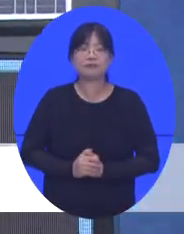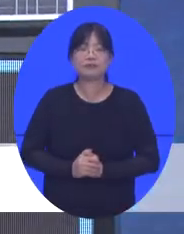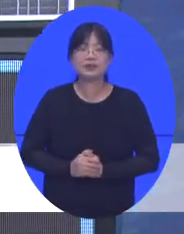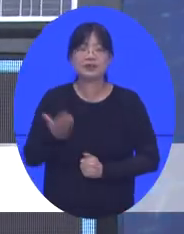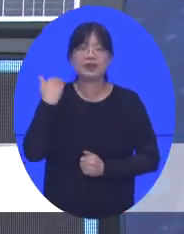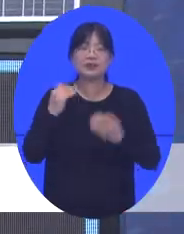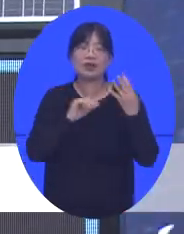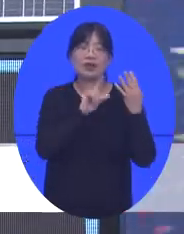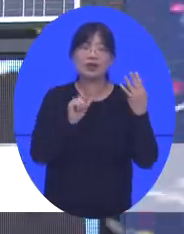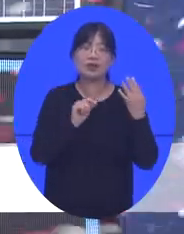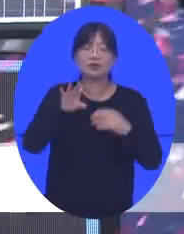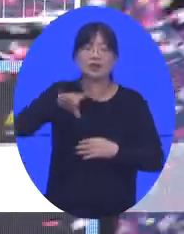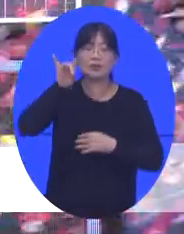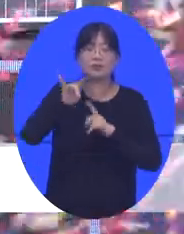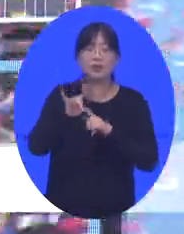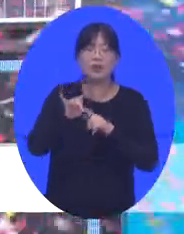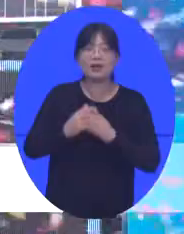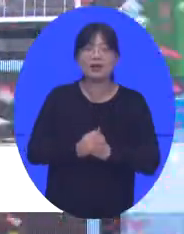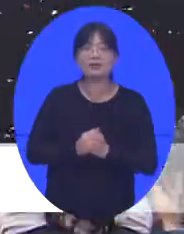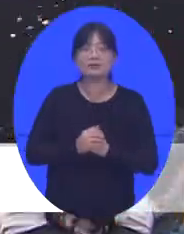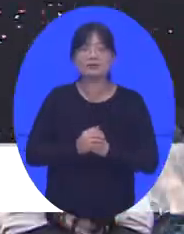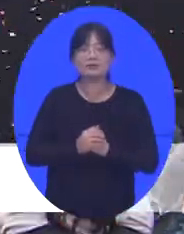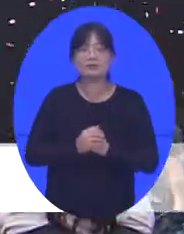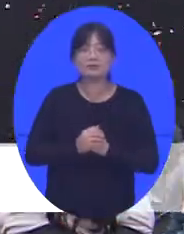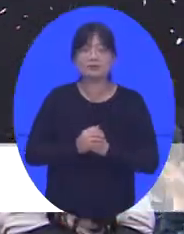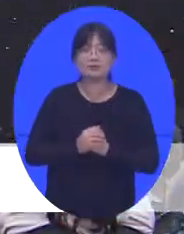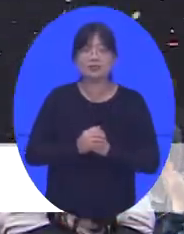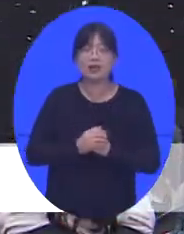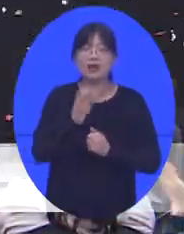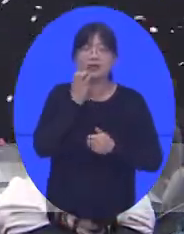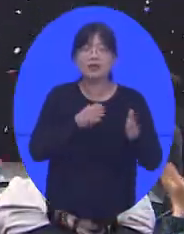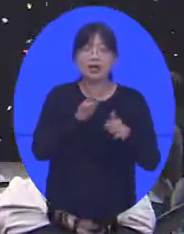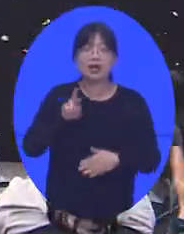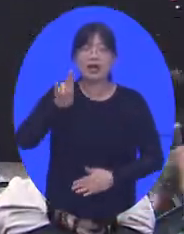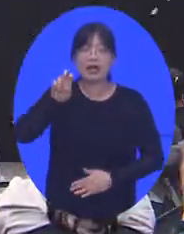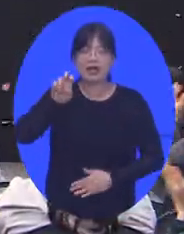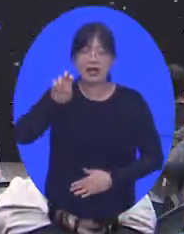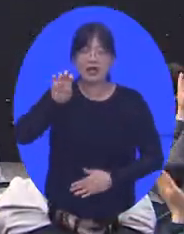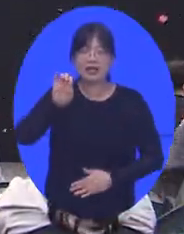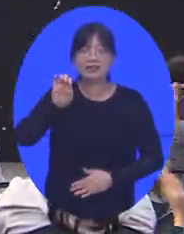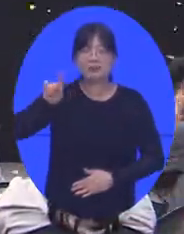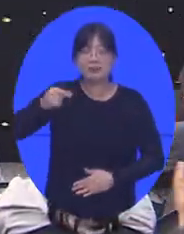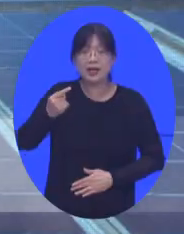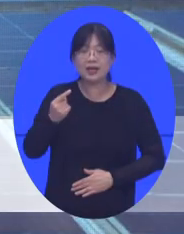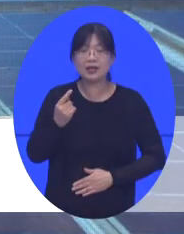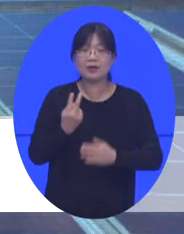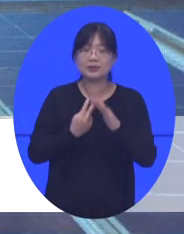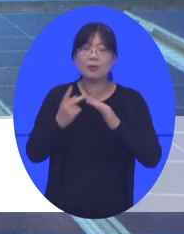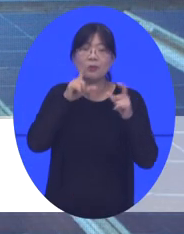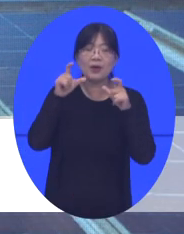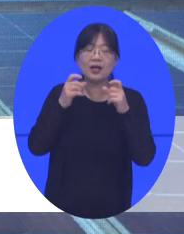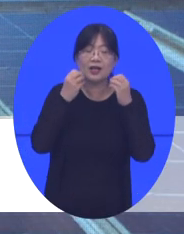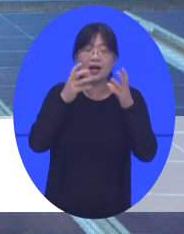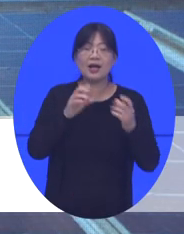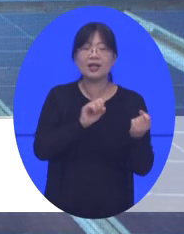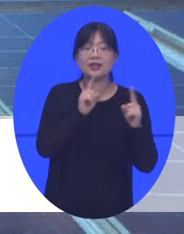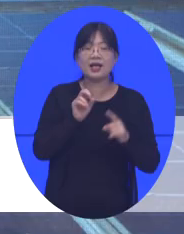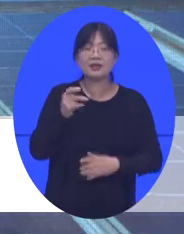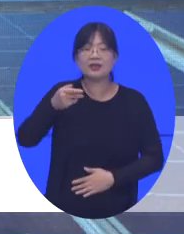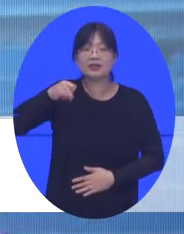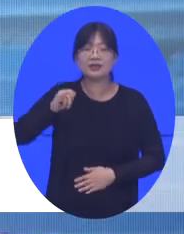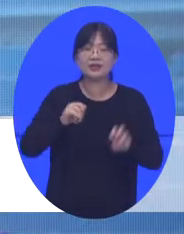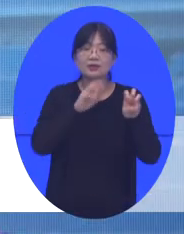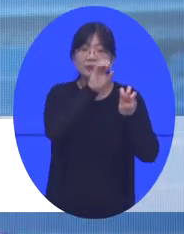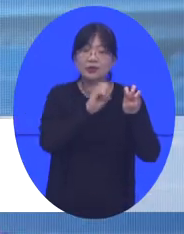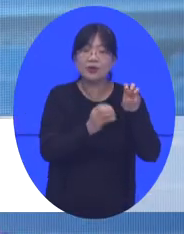지난 4월 경기도는 처음으로 기후변화 주간을 운영하면서 경기 아리백 비전을 선포했습니다. 신재생에너지 30%